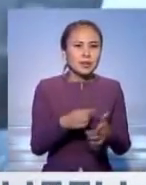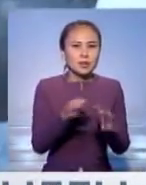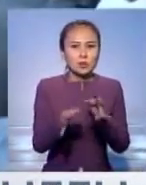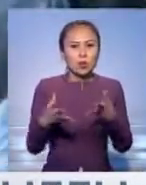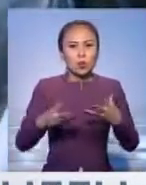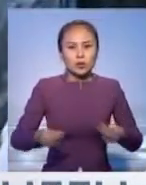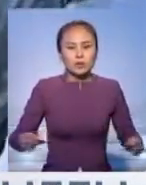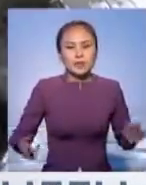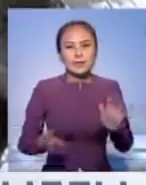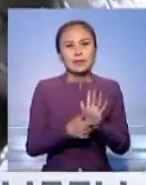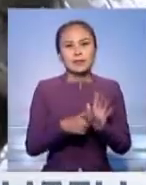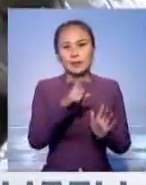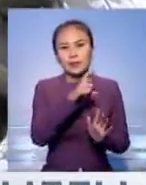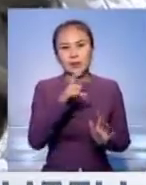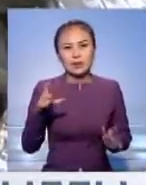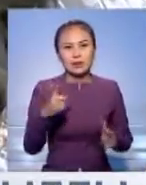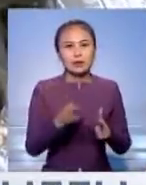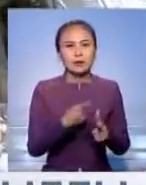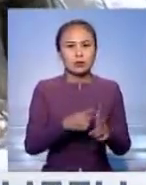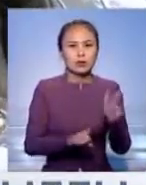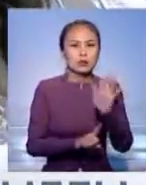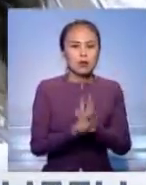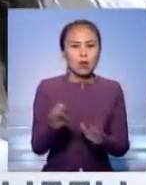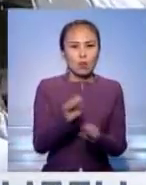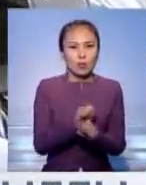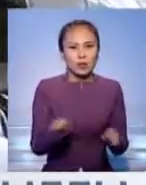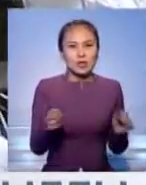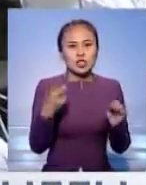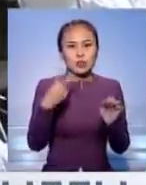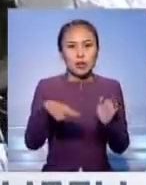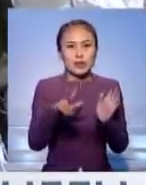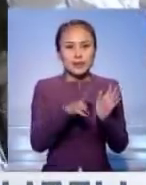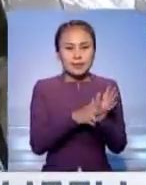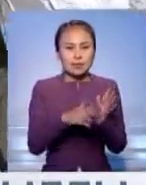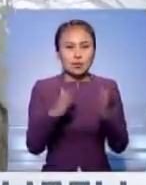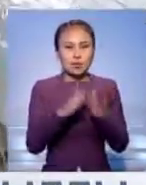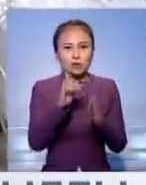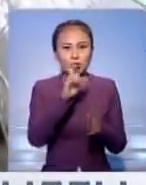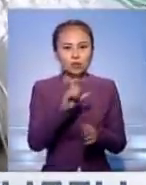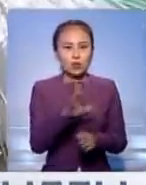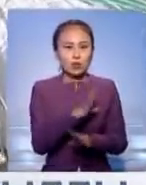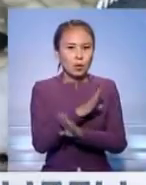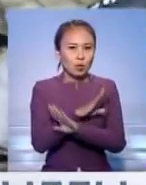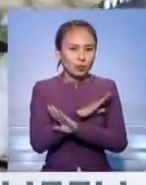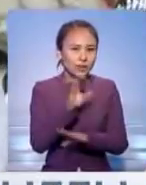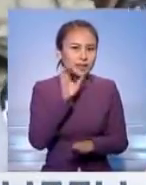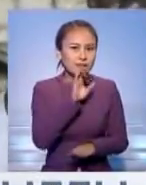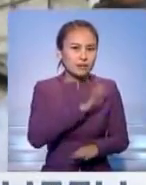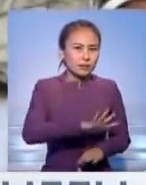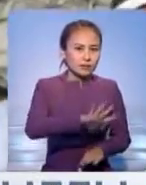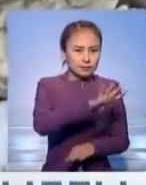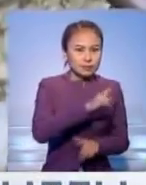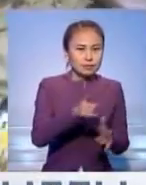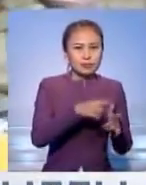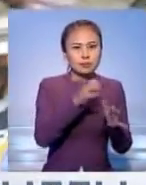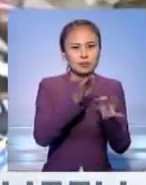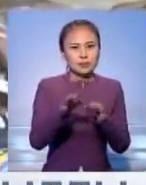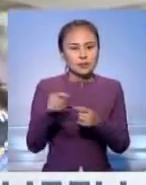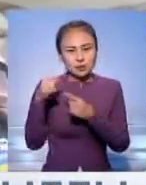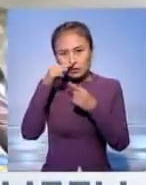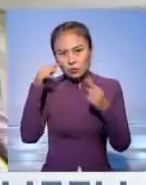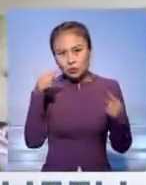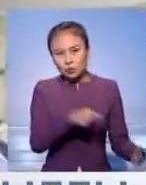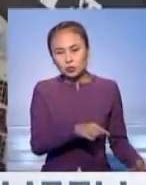биыл көктемде 7 қабатты үйде жарылыс болып 28 адам көз жұмған еді. Жалпы Сирияның солтүстік батысындағы бұл аймақ